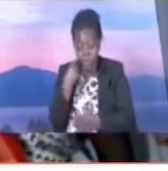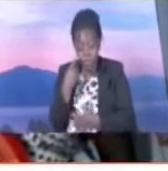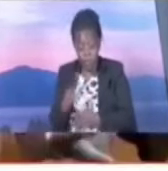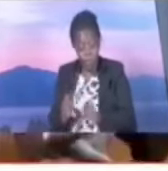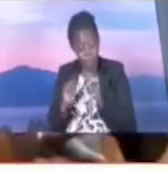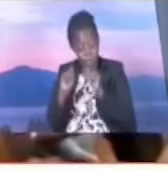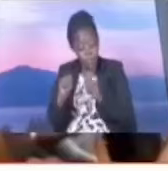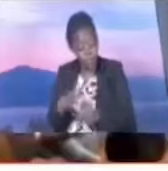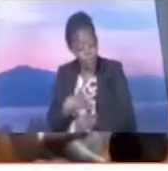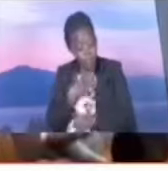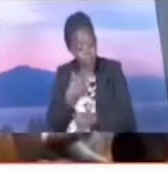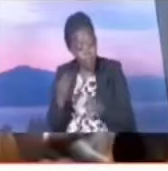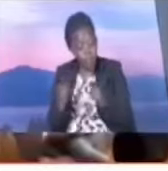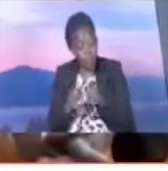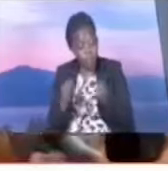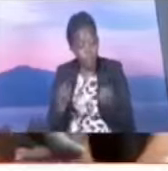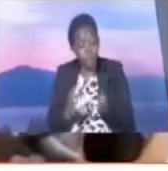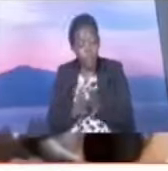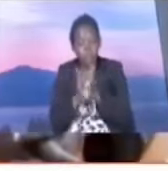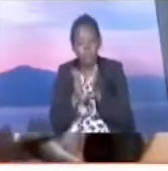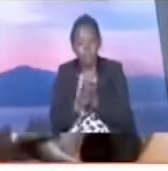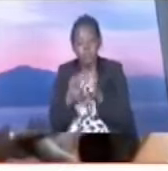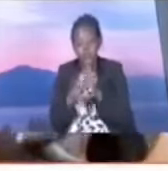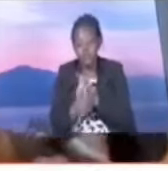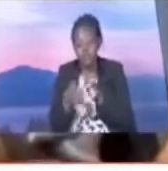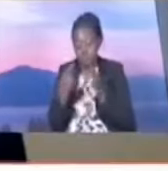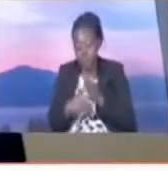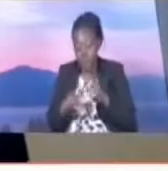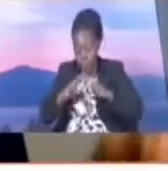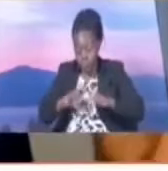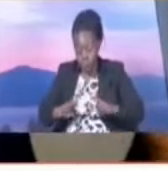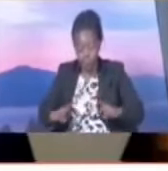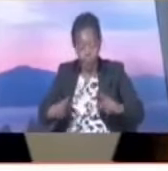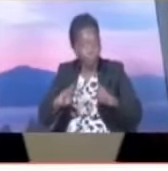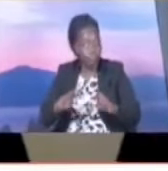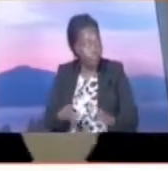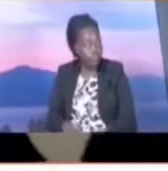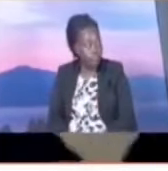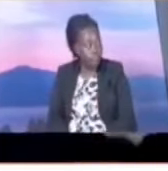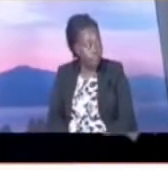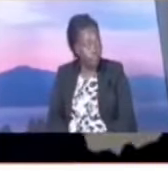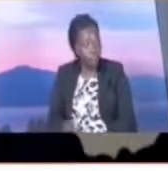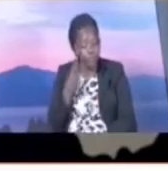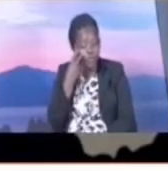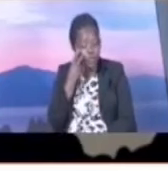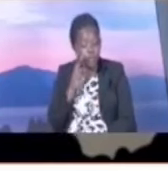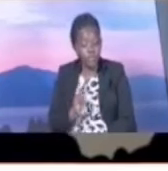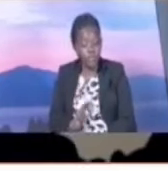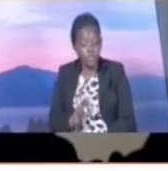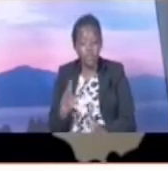zokumulaba nagumya bafamili ndi nsonga ekina kuno nyinezi bwako okulaba nti abantu bali